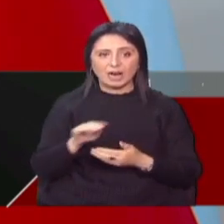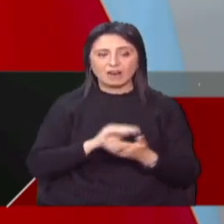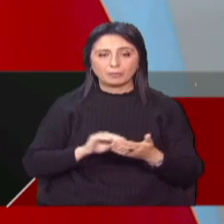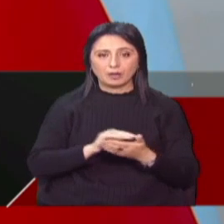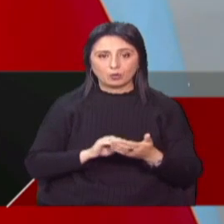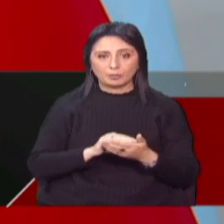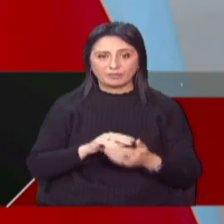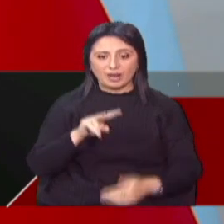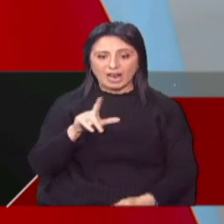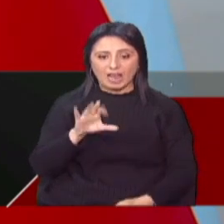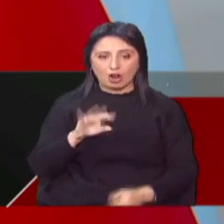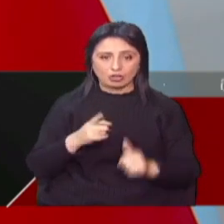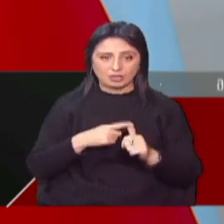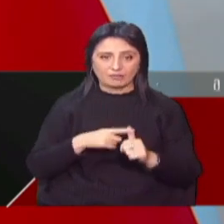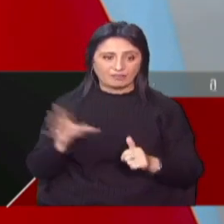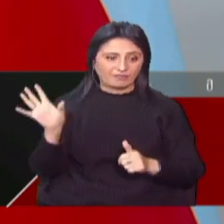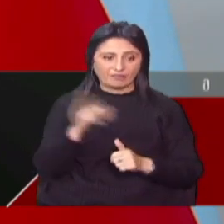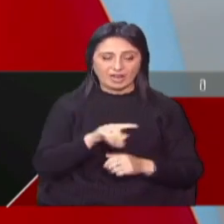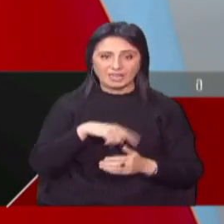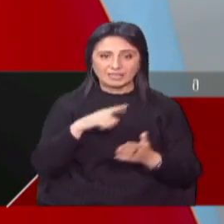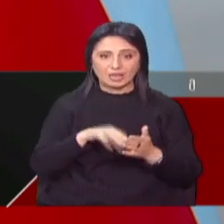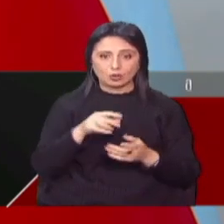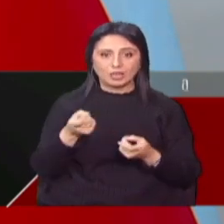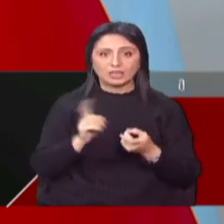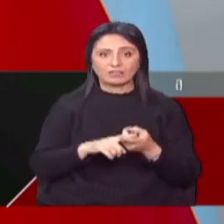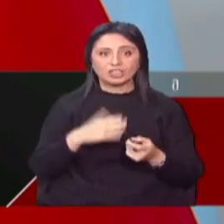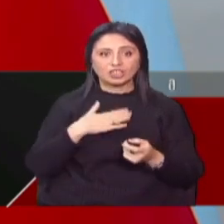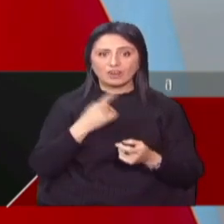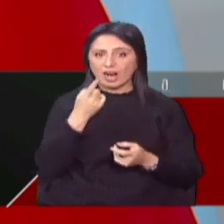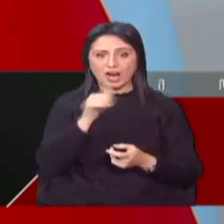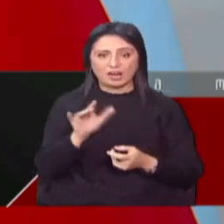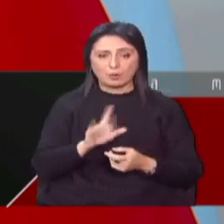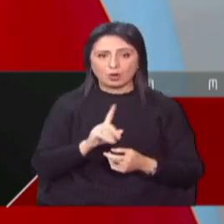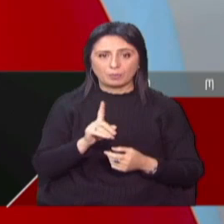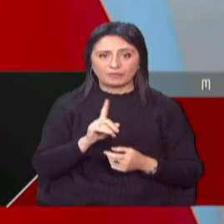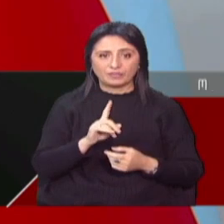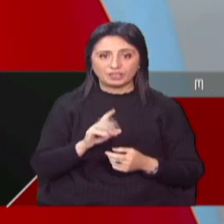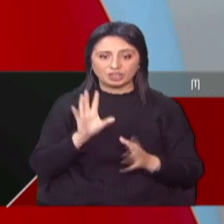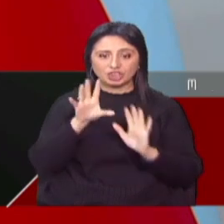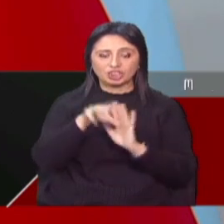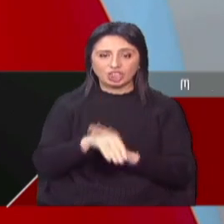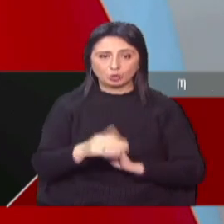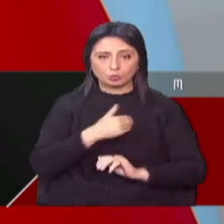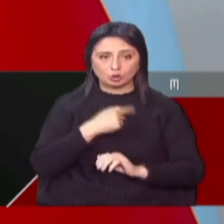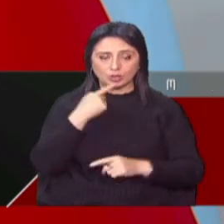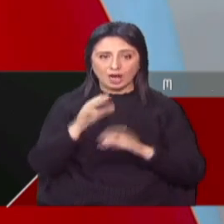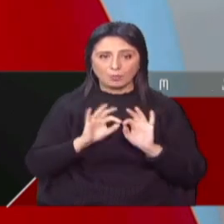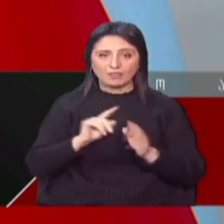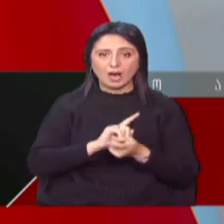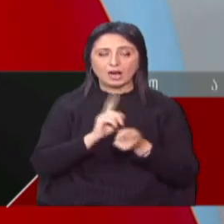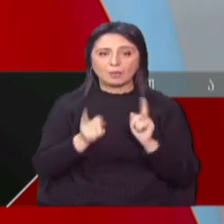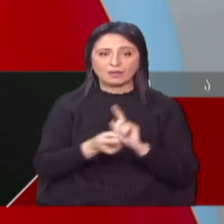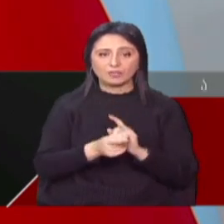eure, levo sahelit rom. Hvela s-a dat hlanda ca ușirevit, ce un arem holod, chartulobis, survili, gamo, hate,